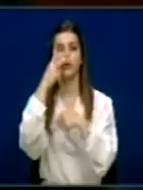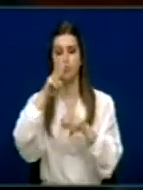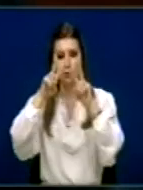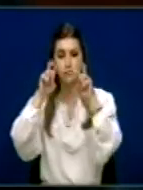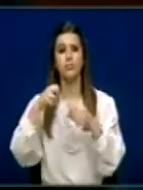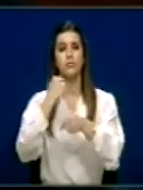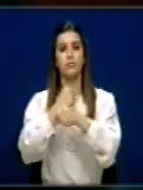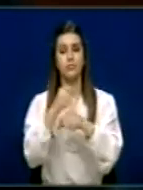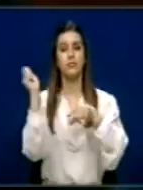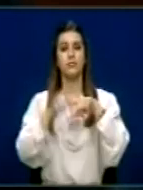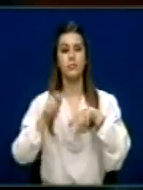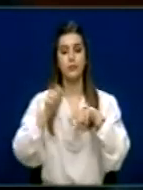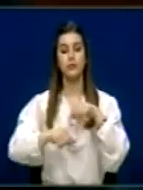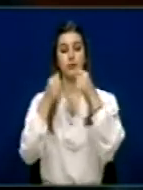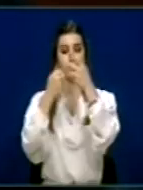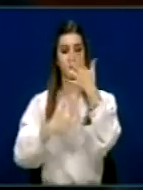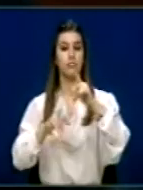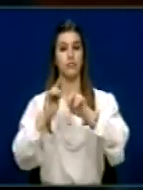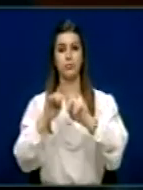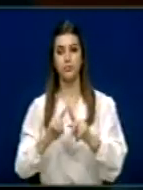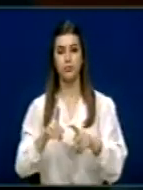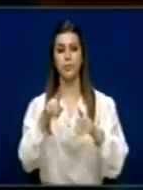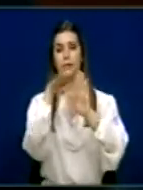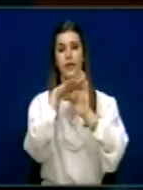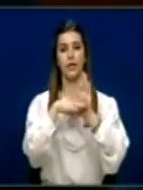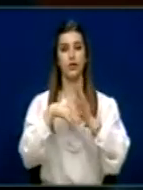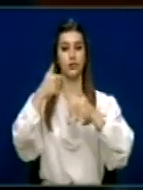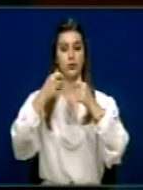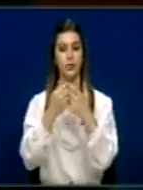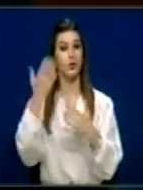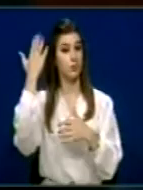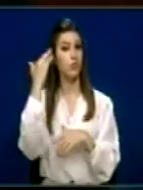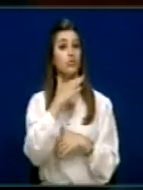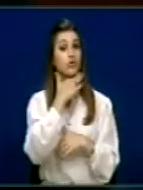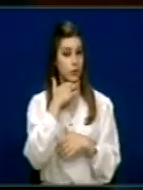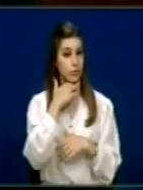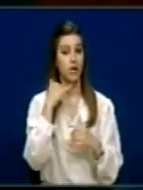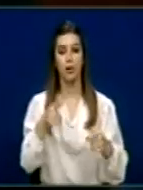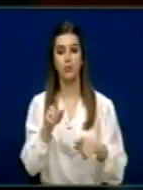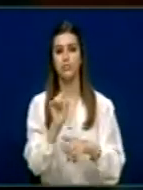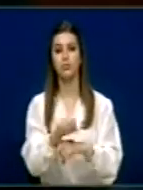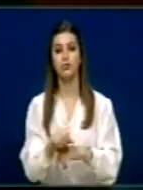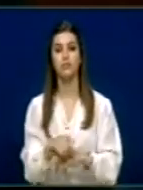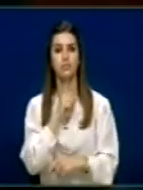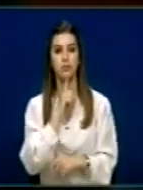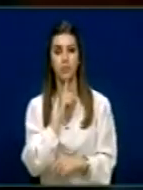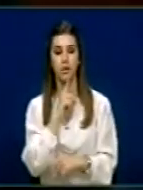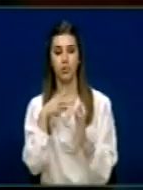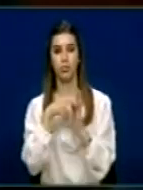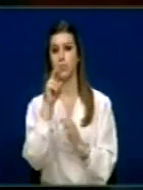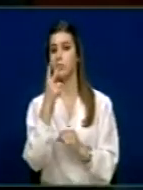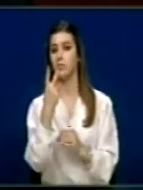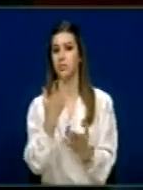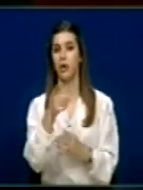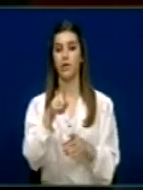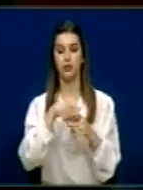dhe dënimet që i kanë shprehur këta për shkelje të ligjit për konkurrencë kanë qenë më të shumta në vitet paraprakës sa që janë gjatë vitit 2012. Dhe kjo është